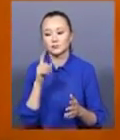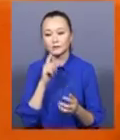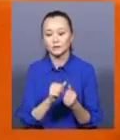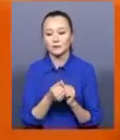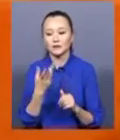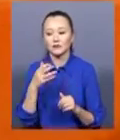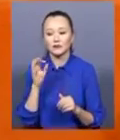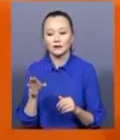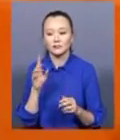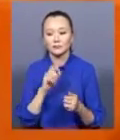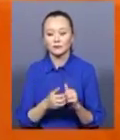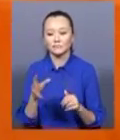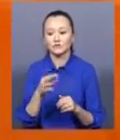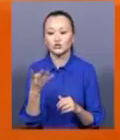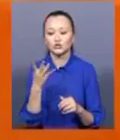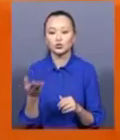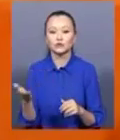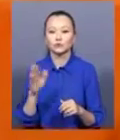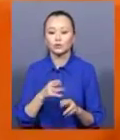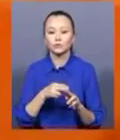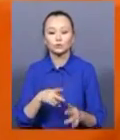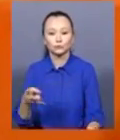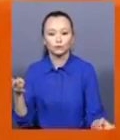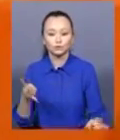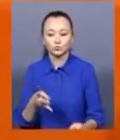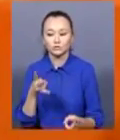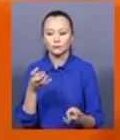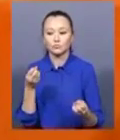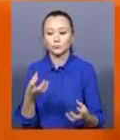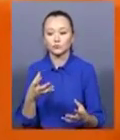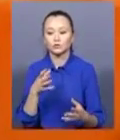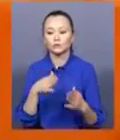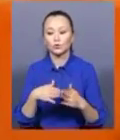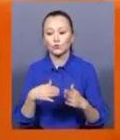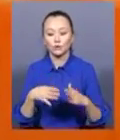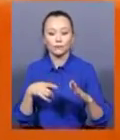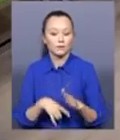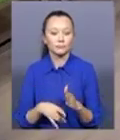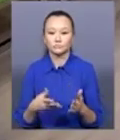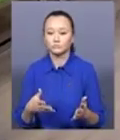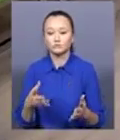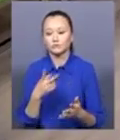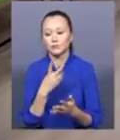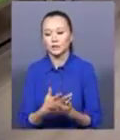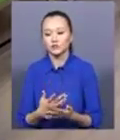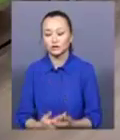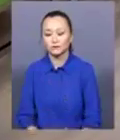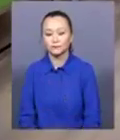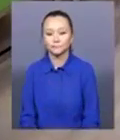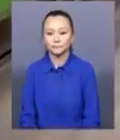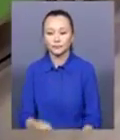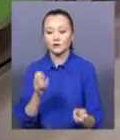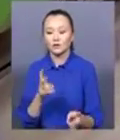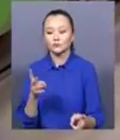Да, вот. Это четыре вещи, которые необходимы просто-напросто в быту. Да? Да, покажите, пожалуйста, нам, как нужно